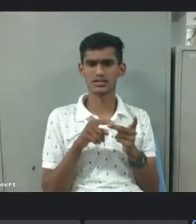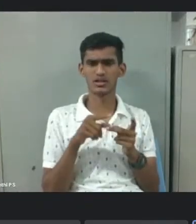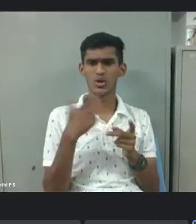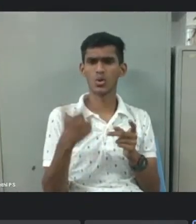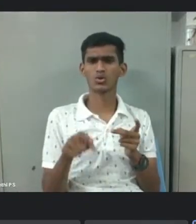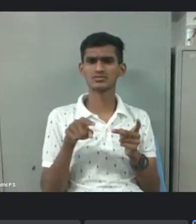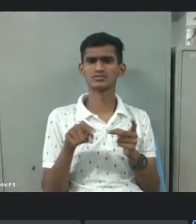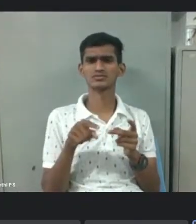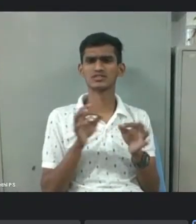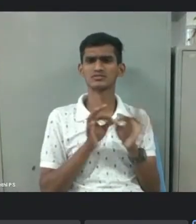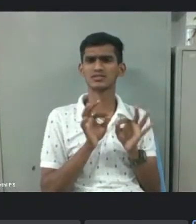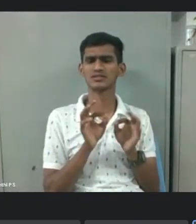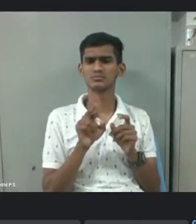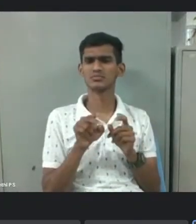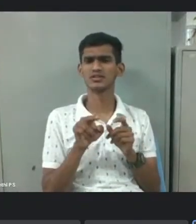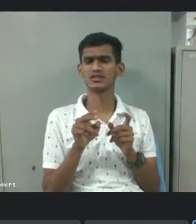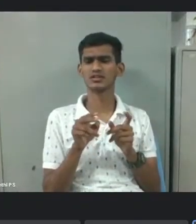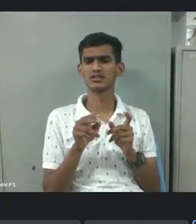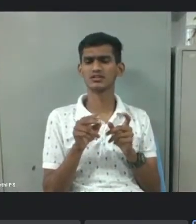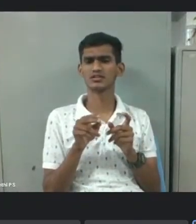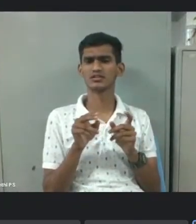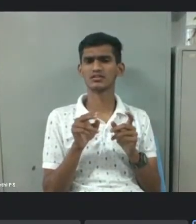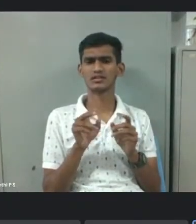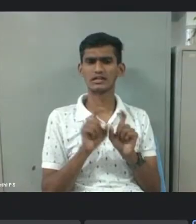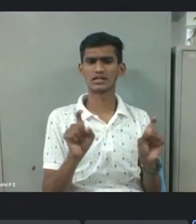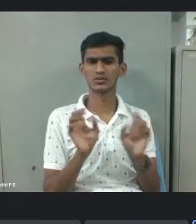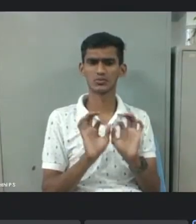ചെയ്യാമോ എന്നാ ചോദിച്ചിരിക്കുന്നത്. എന്ത് ലോസ് എന്ന് പറഞ്ഞിട്ടില്ല.